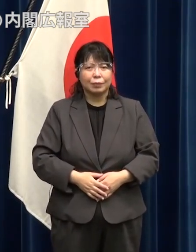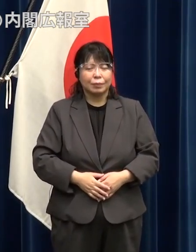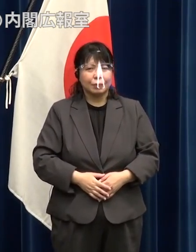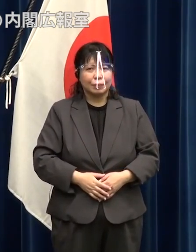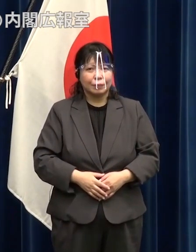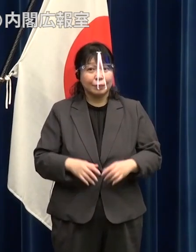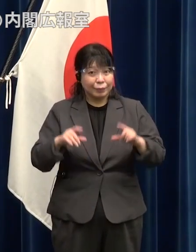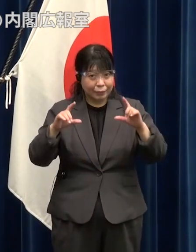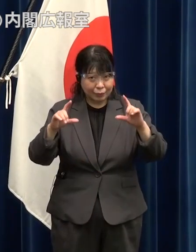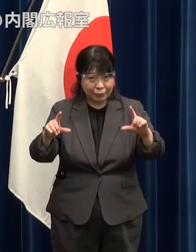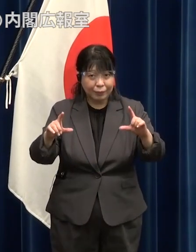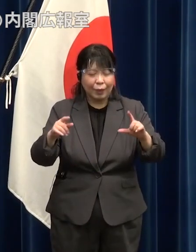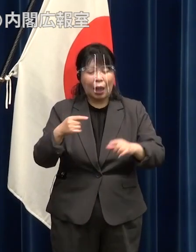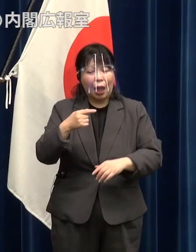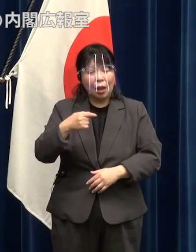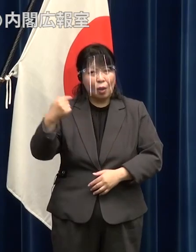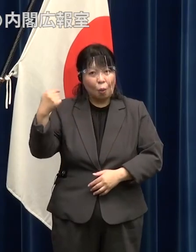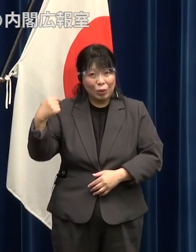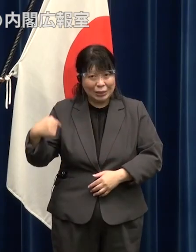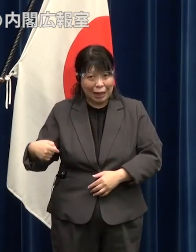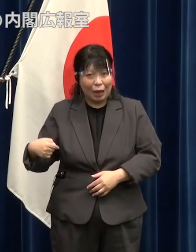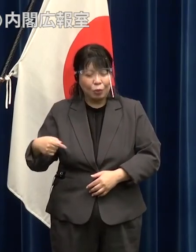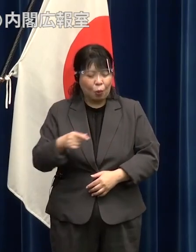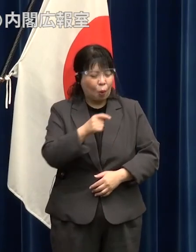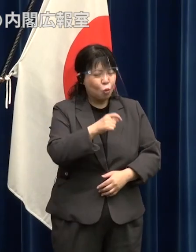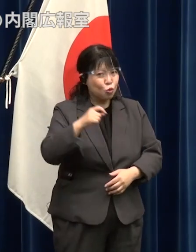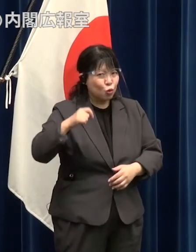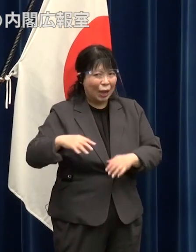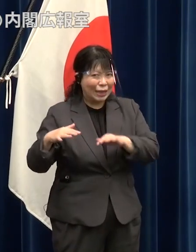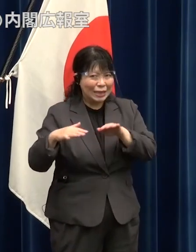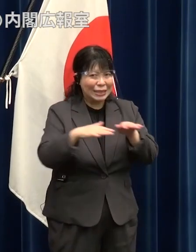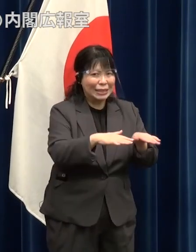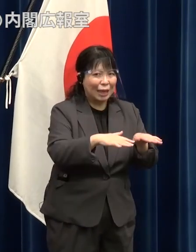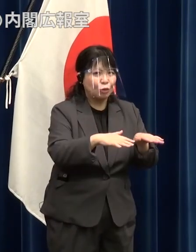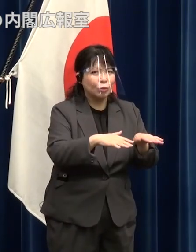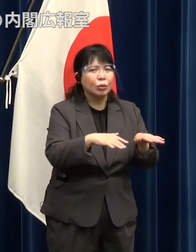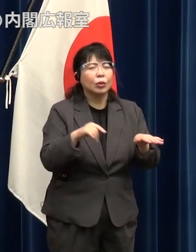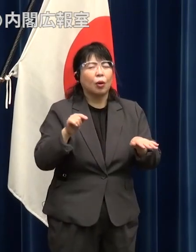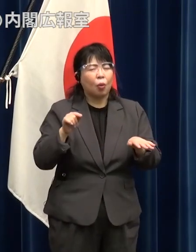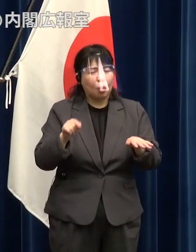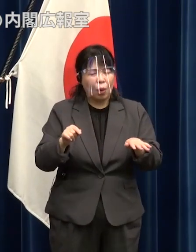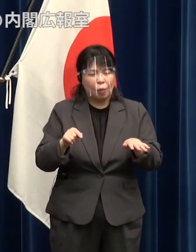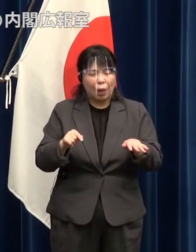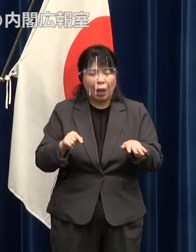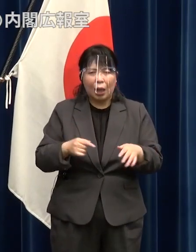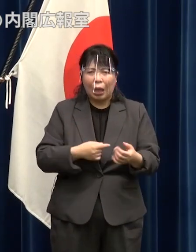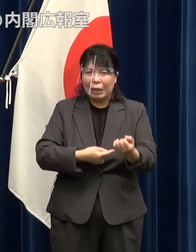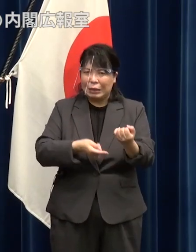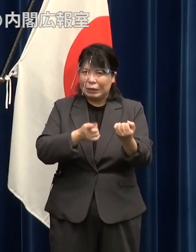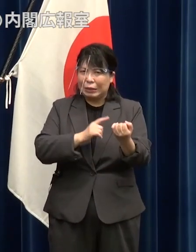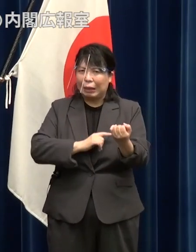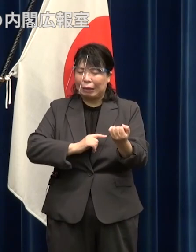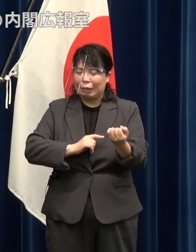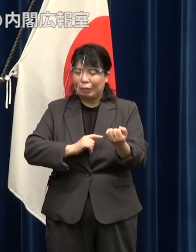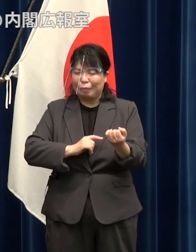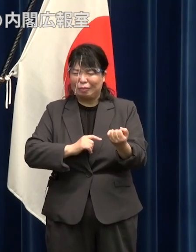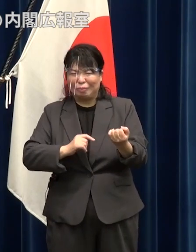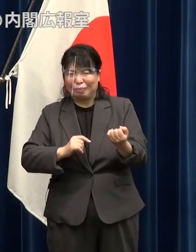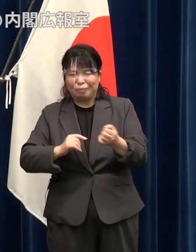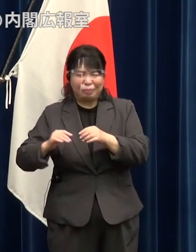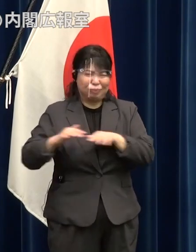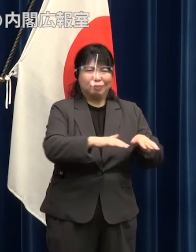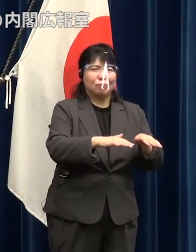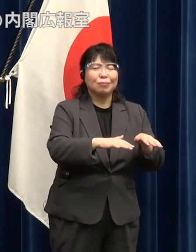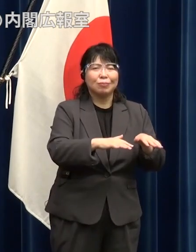まずロシアによるウクライナ侵略は力による一方的な現状変更の試みであり欧